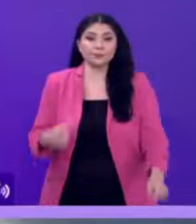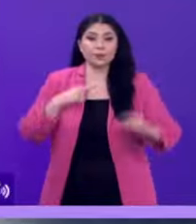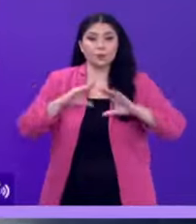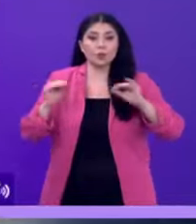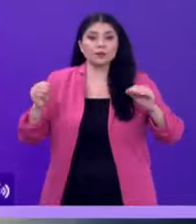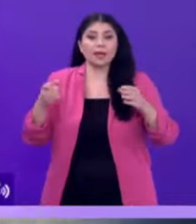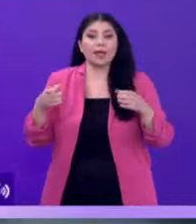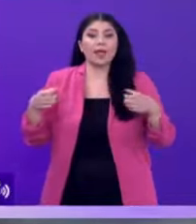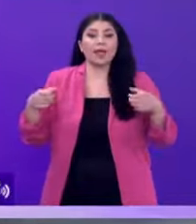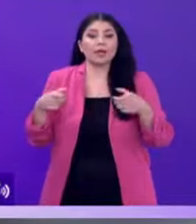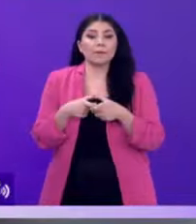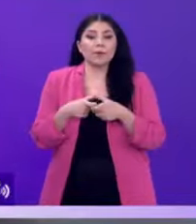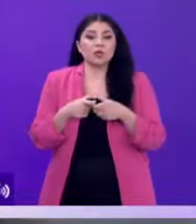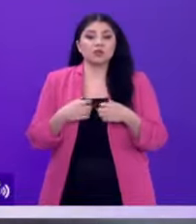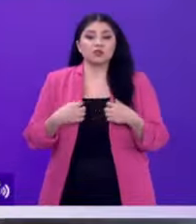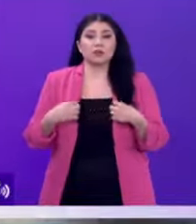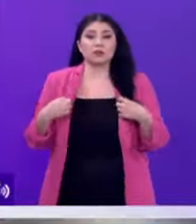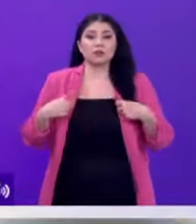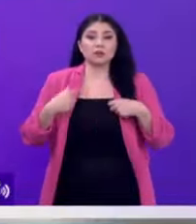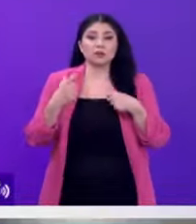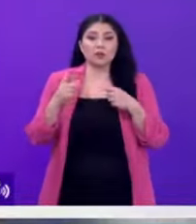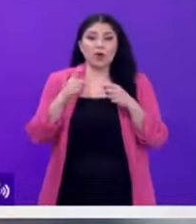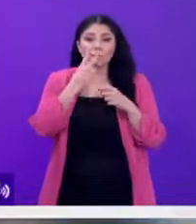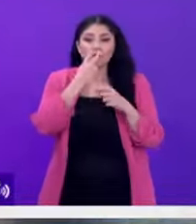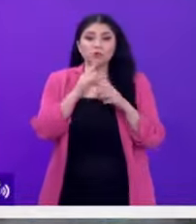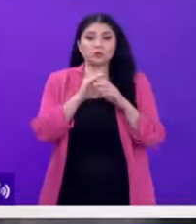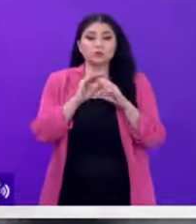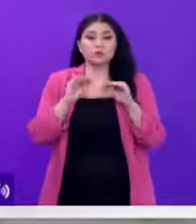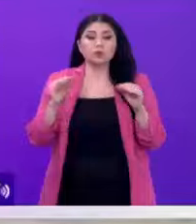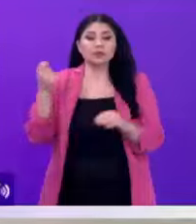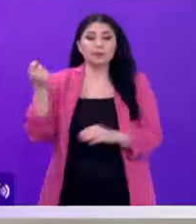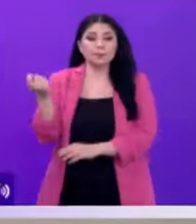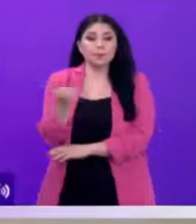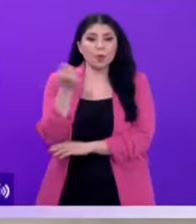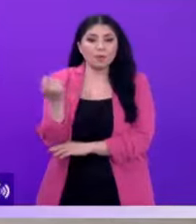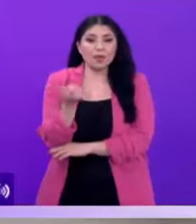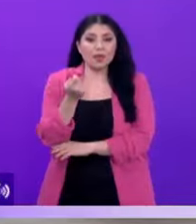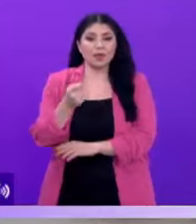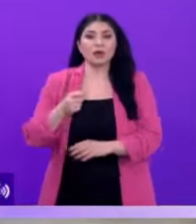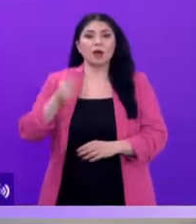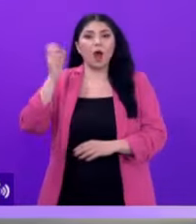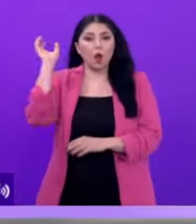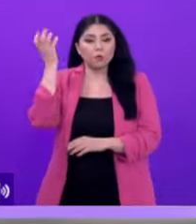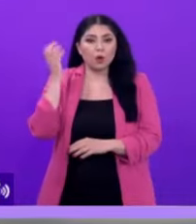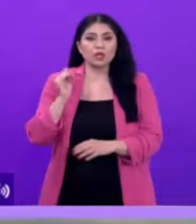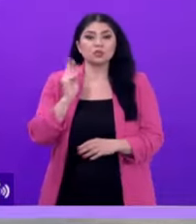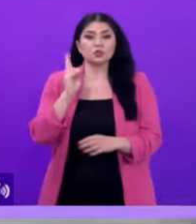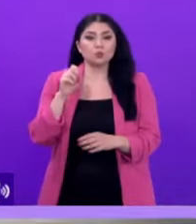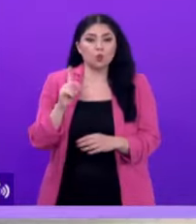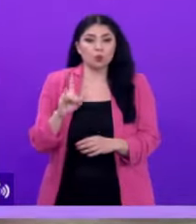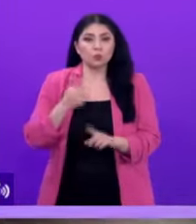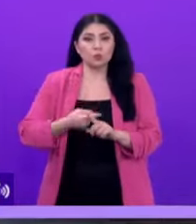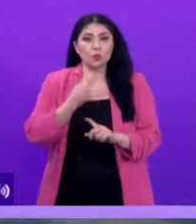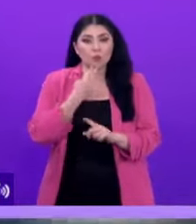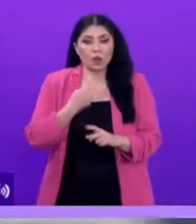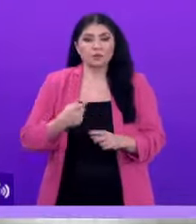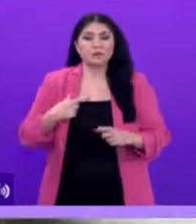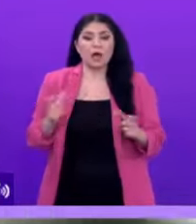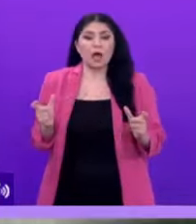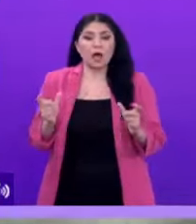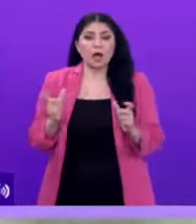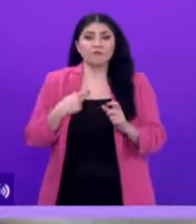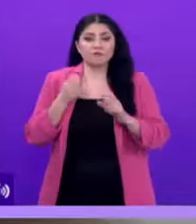fost mobilizate în zonă. Am văzut foarte multe echipaje de pompieri, de la ambulanță, de la SMURD și poliția asigură zona.